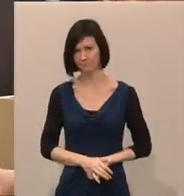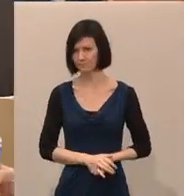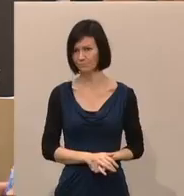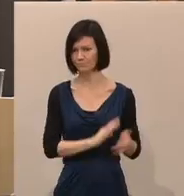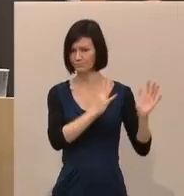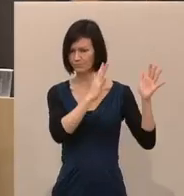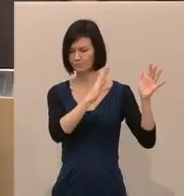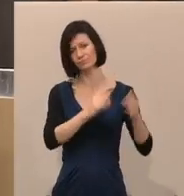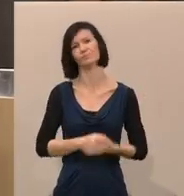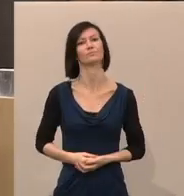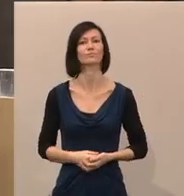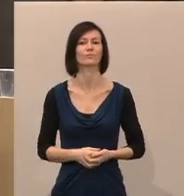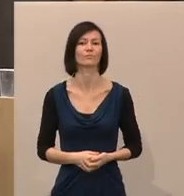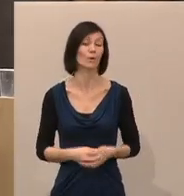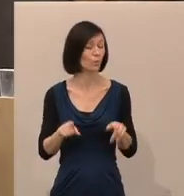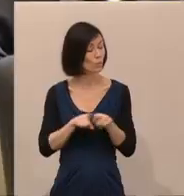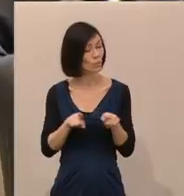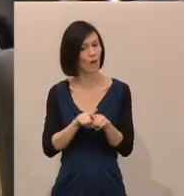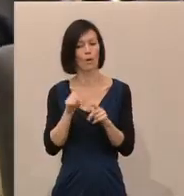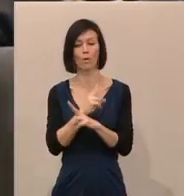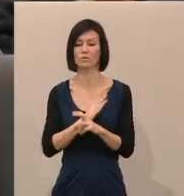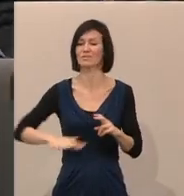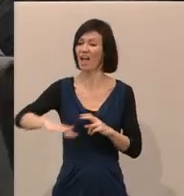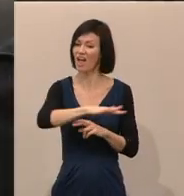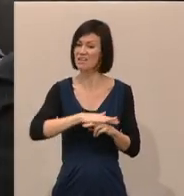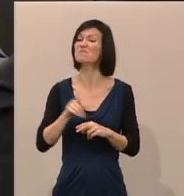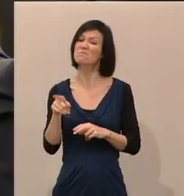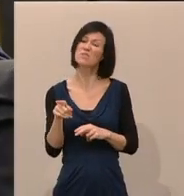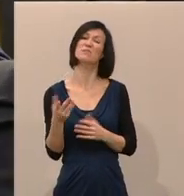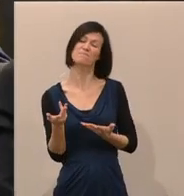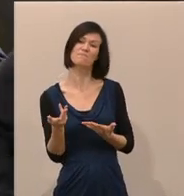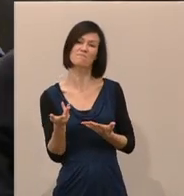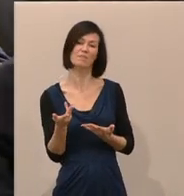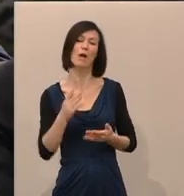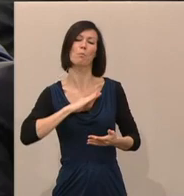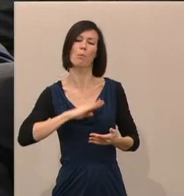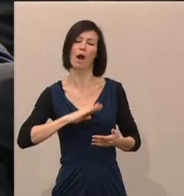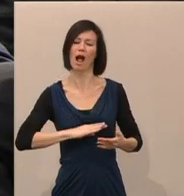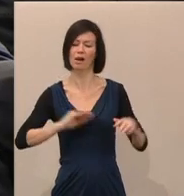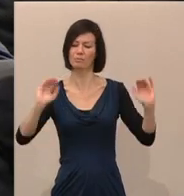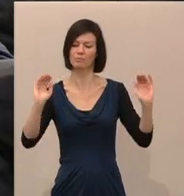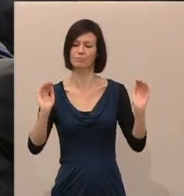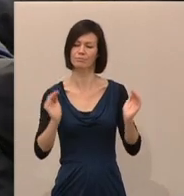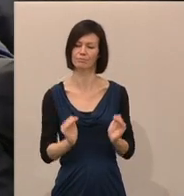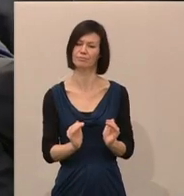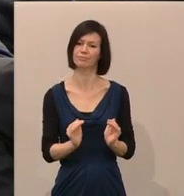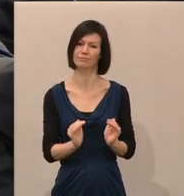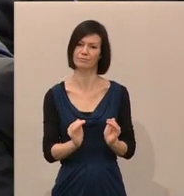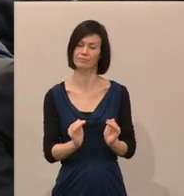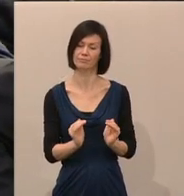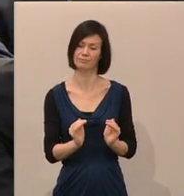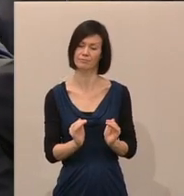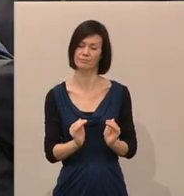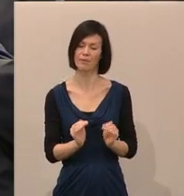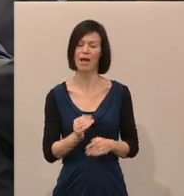Und Sie haben dieses Land unmoralischer gemacht. Wenn eine Partei, und das rede ich jetzt Sie von